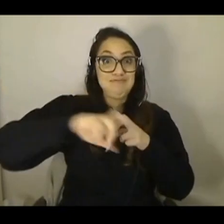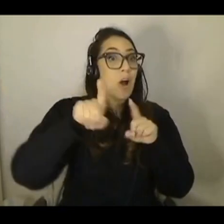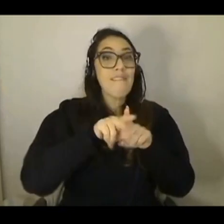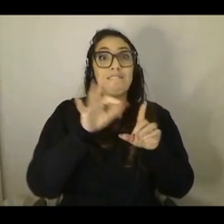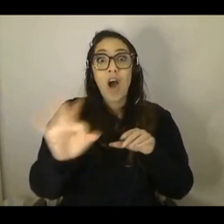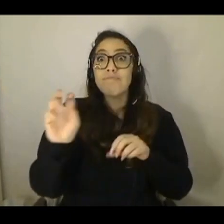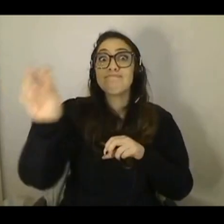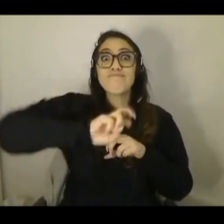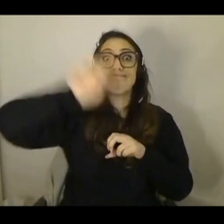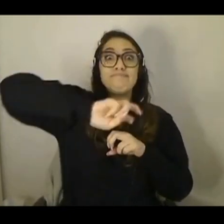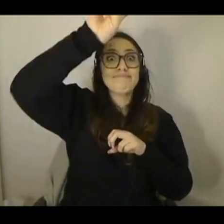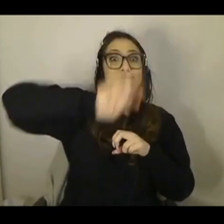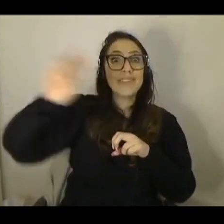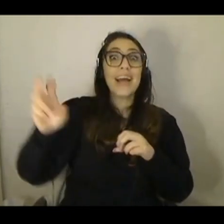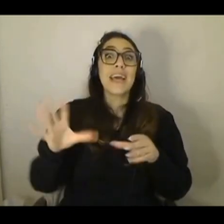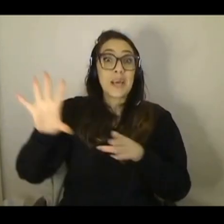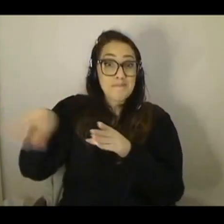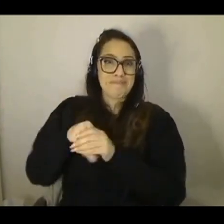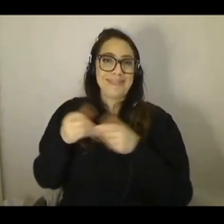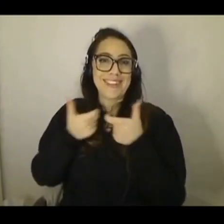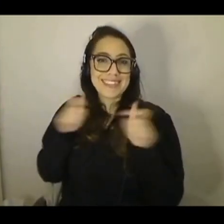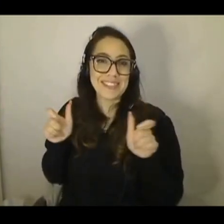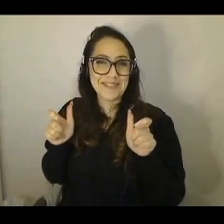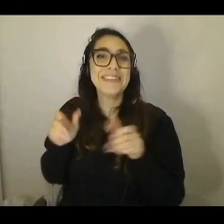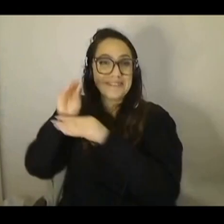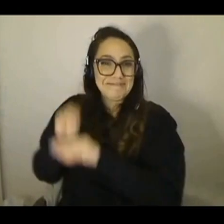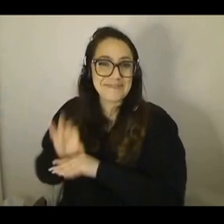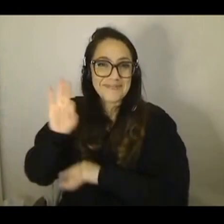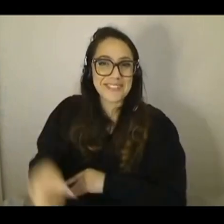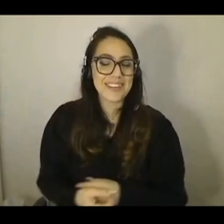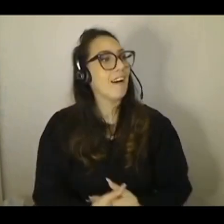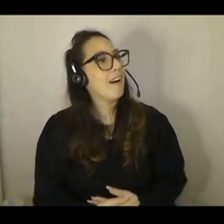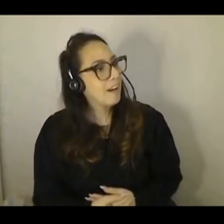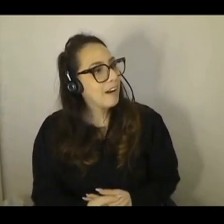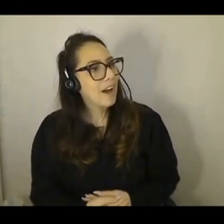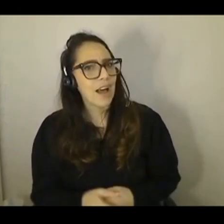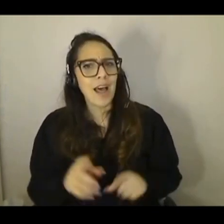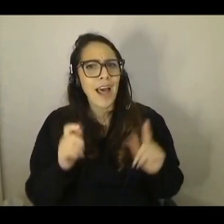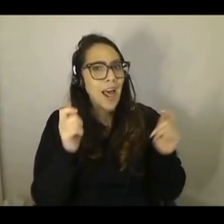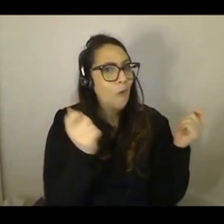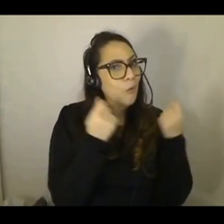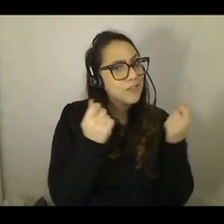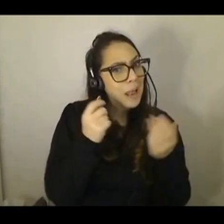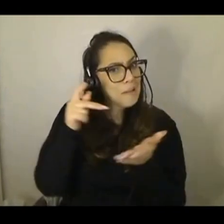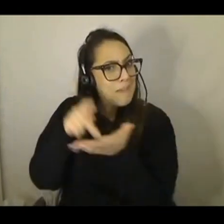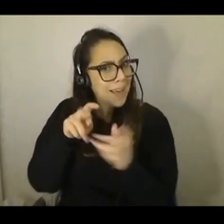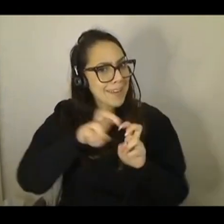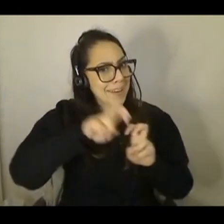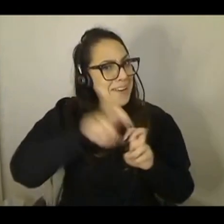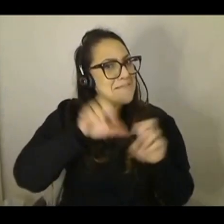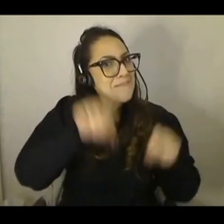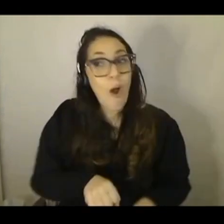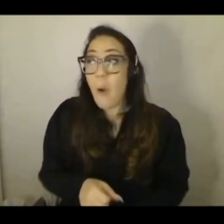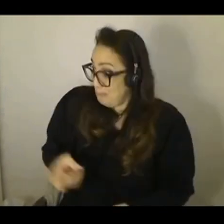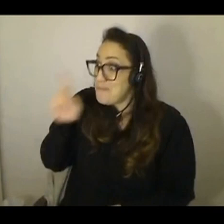toutes les garanties en termes d'accessibilité. Alors, vous ne voulez pas faire une ligne La Rochelle-Paris, par exemple? Ça arrange.